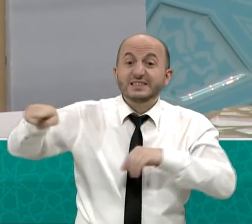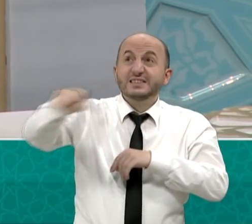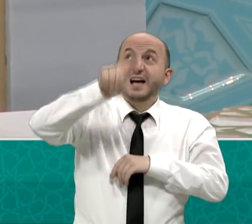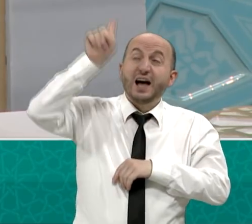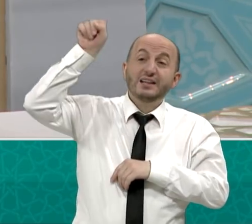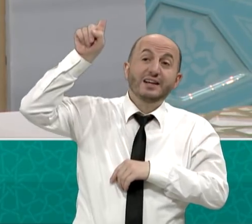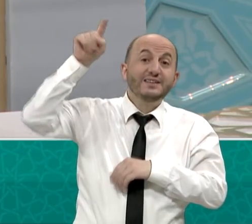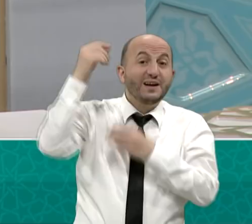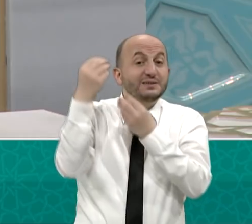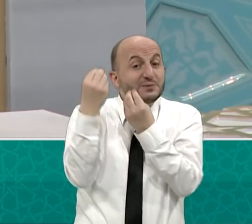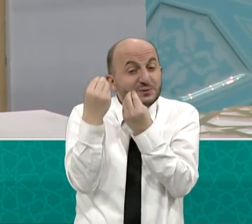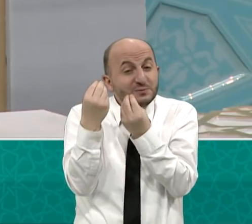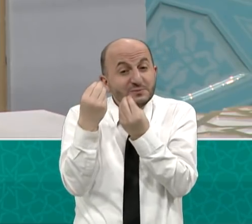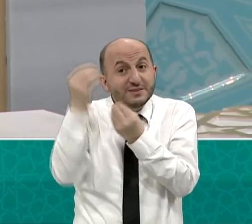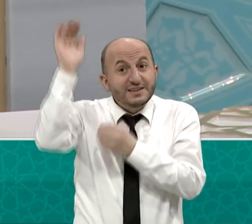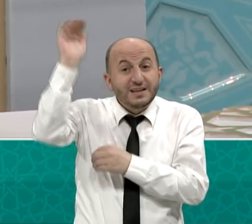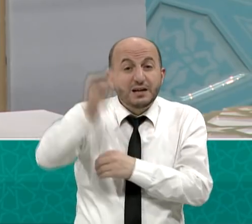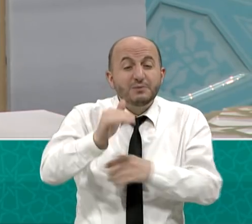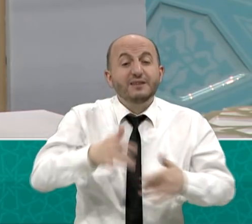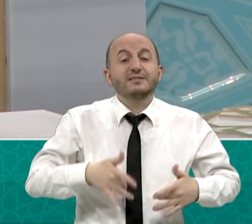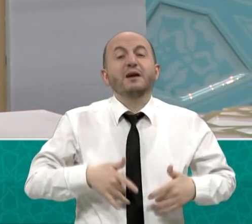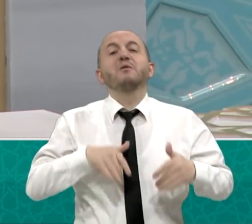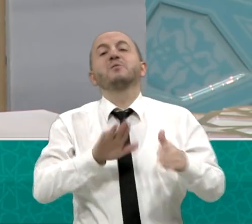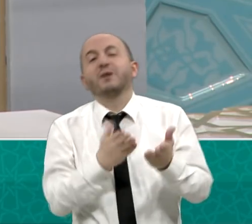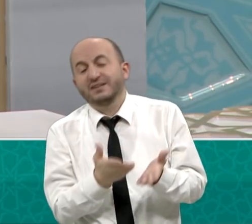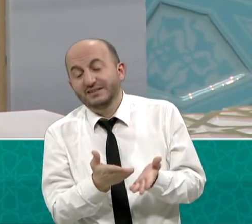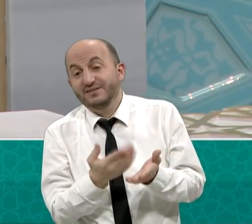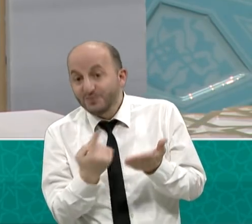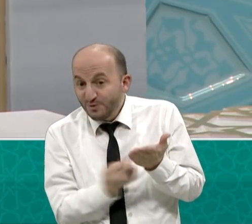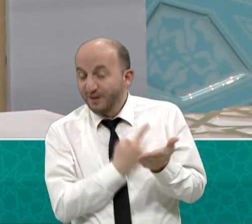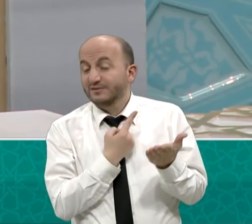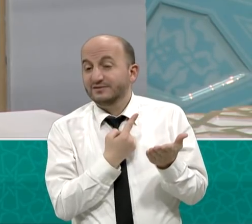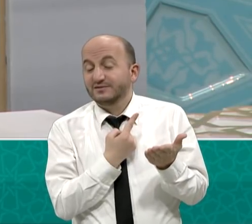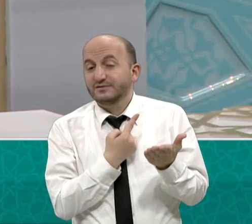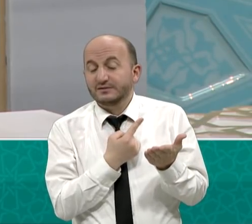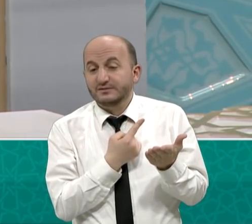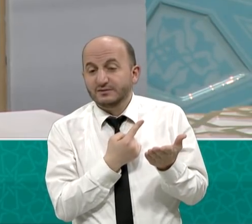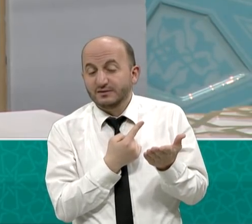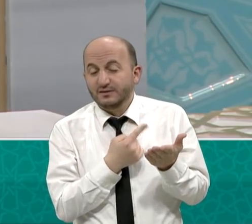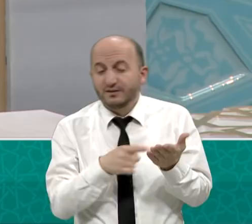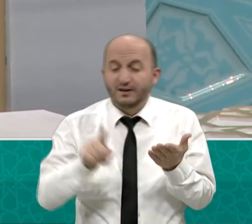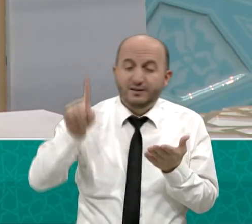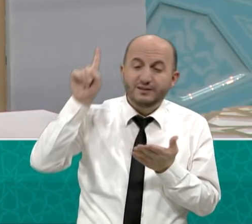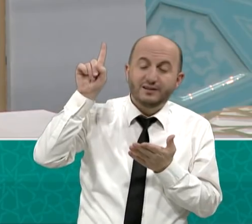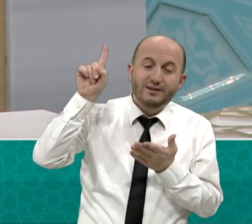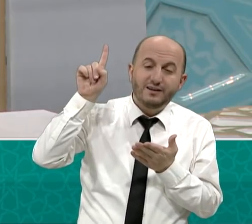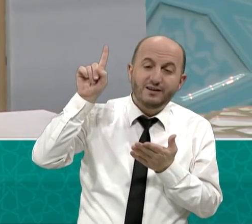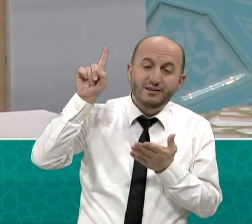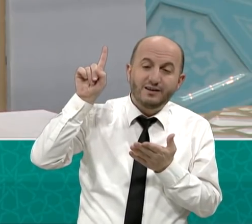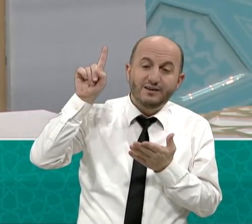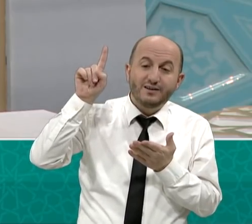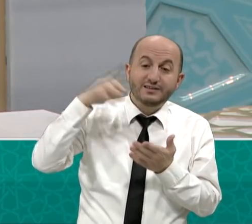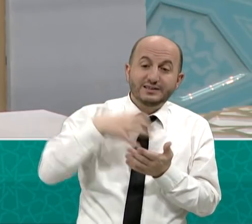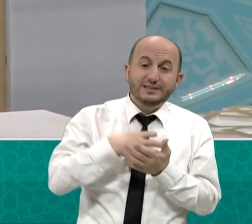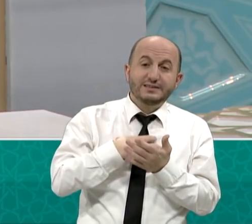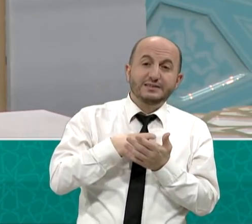bir hayır indirilmesine hiç razı olmazlar. Kur'an-ı Kerim, Rabbimiz ayet-i kerimede Kur'an'ın